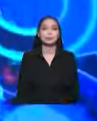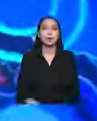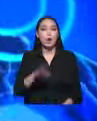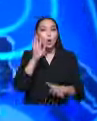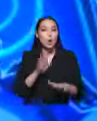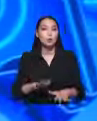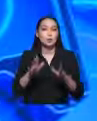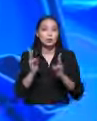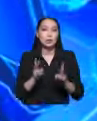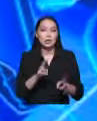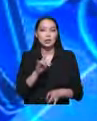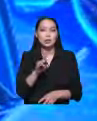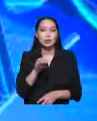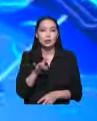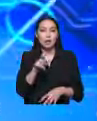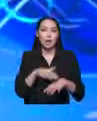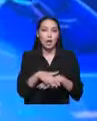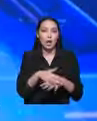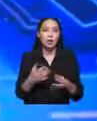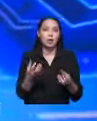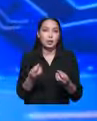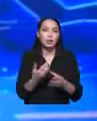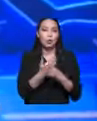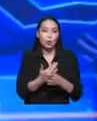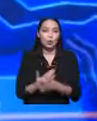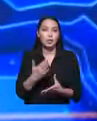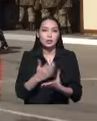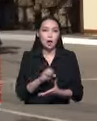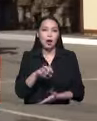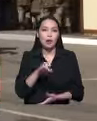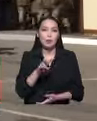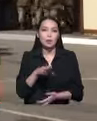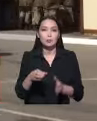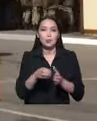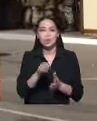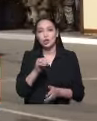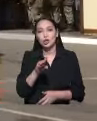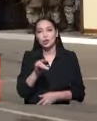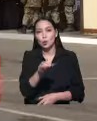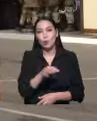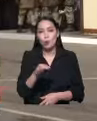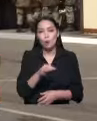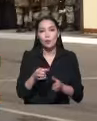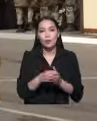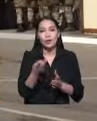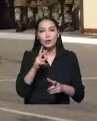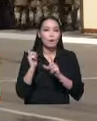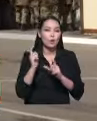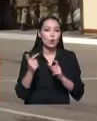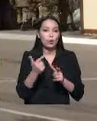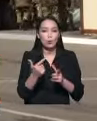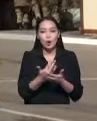Тасқыннан зардап шеккен қызылжарлықтарға халық әлі де көмек қолын созып жатыр. Аманат партиясының Жетісу облыстық филиалы 2 фура гуманитарлық көмек